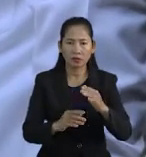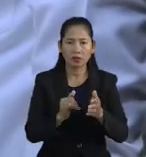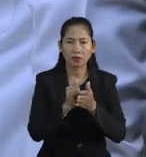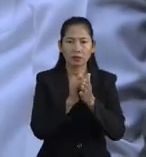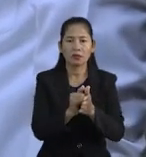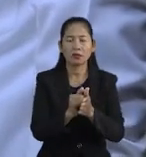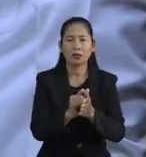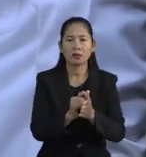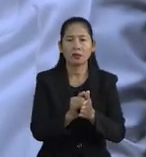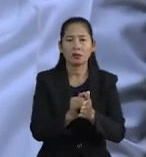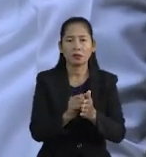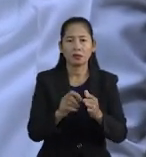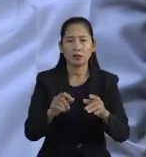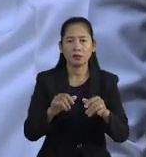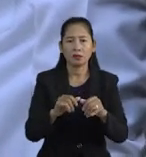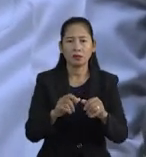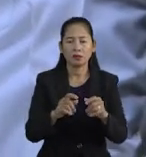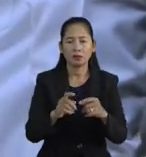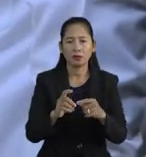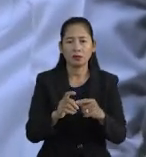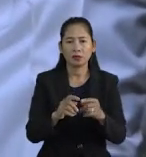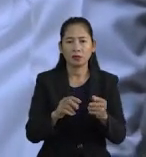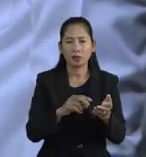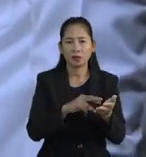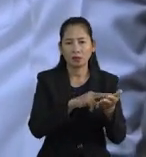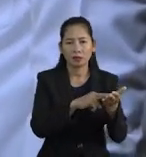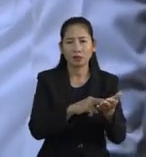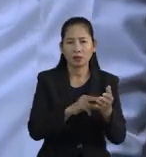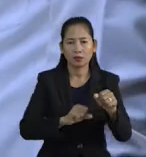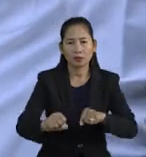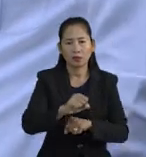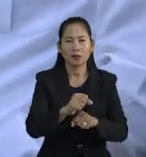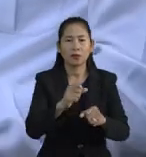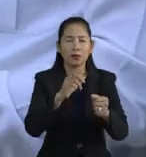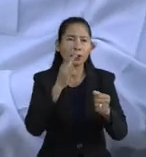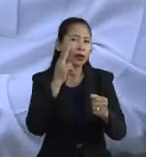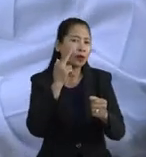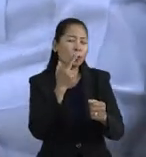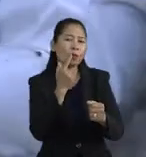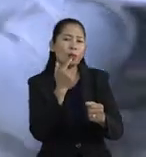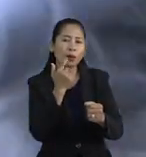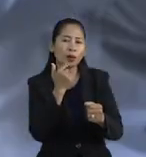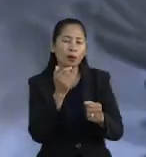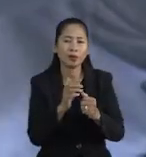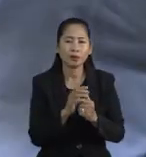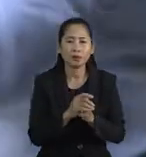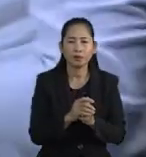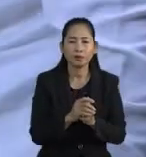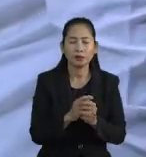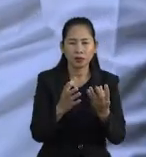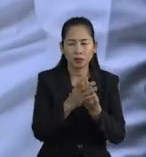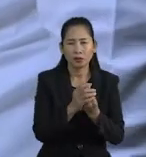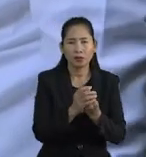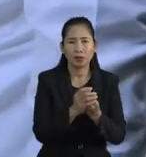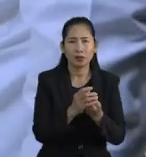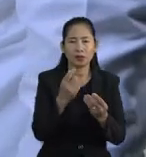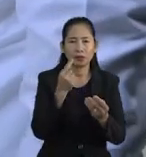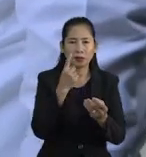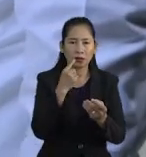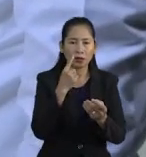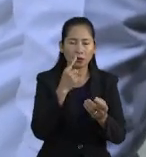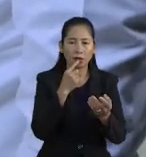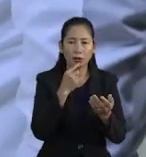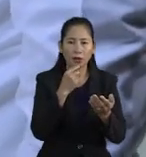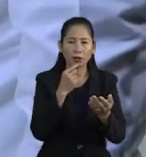đài tang đòi phát po cỏ hò nè còn đấy bà sẽ chung luôn tu sĩ phật hàng cào